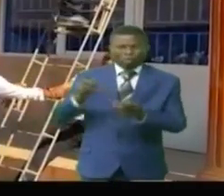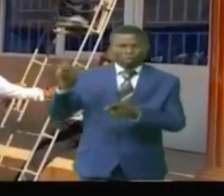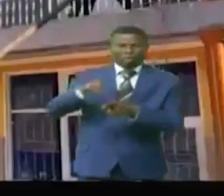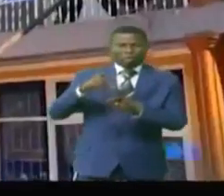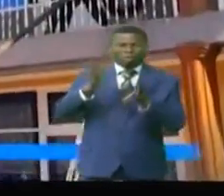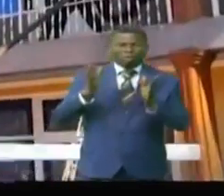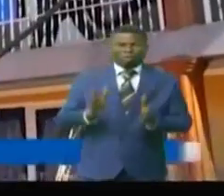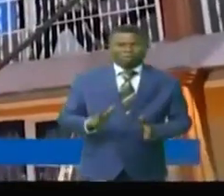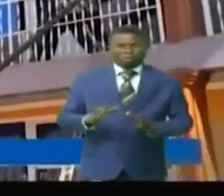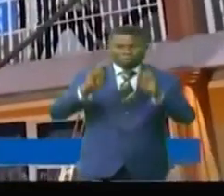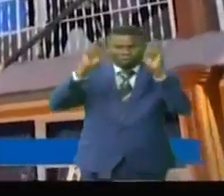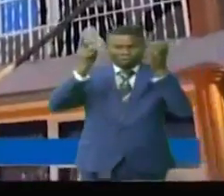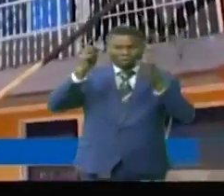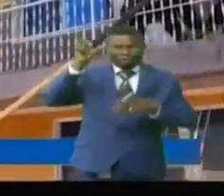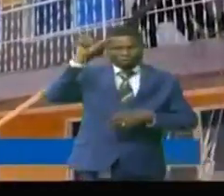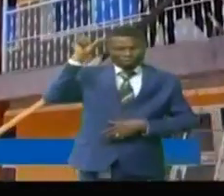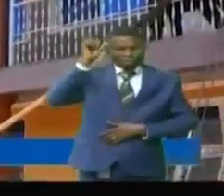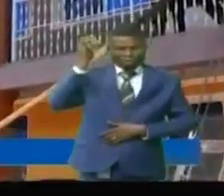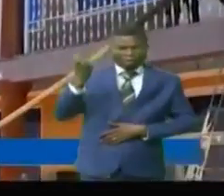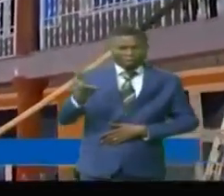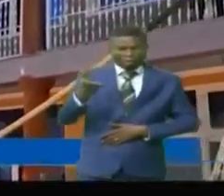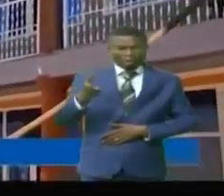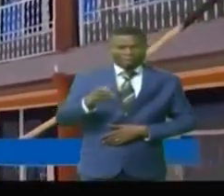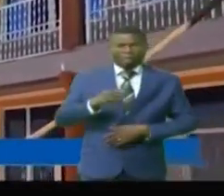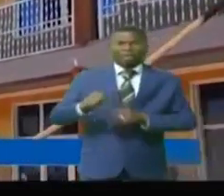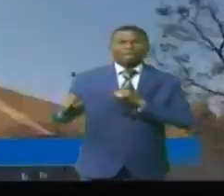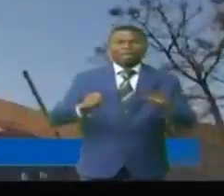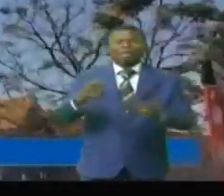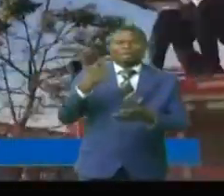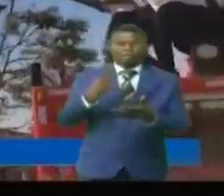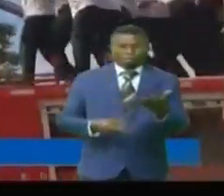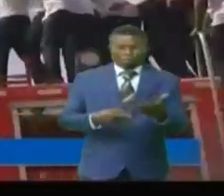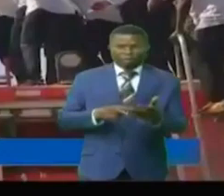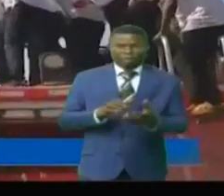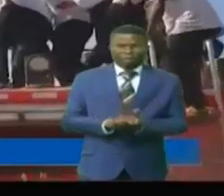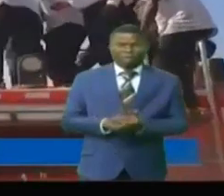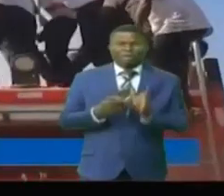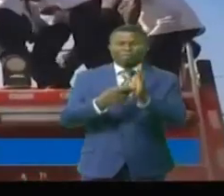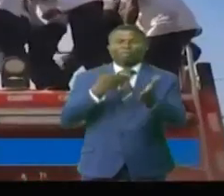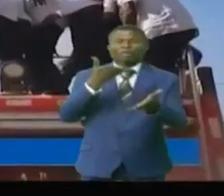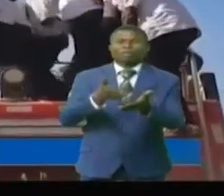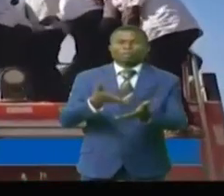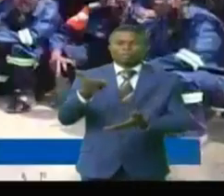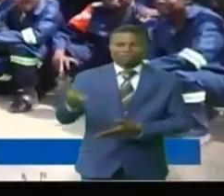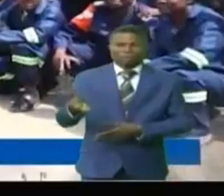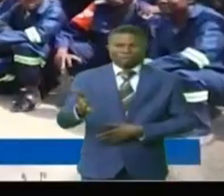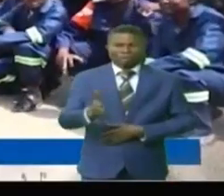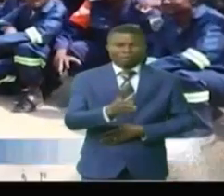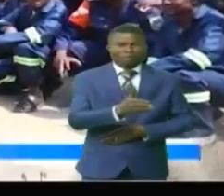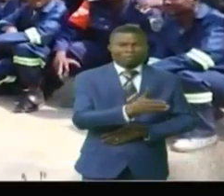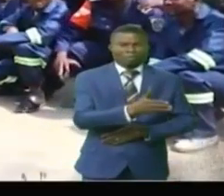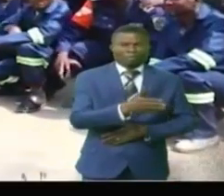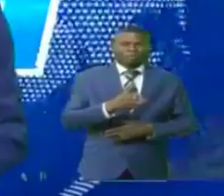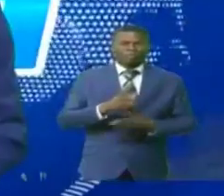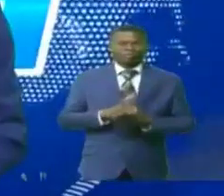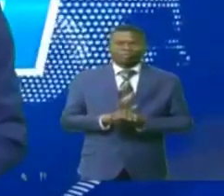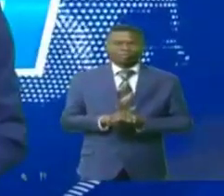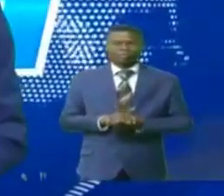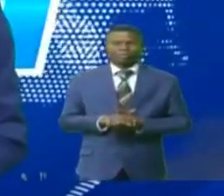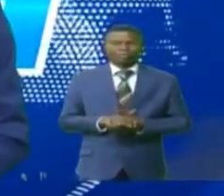professionnels de la ville Cuprifère. Comme test, ils ont fait la première pratique dans une école de la